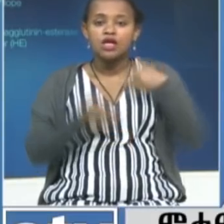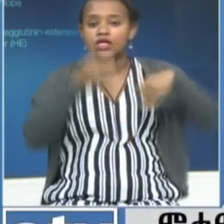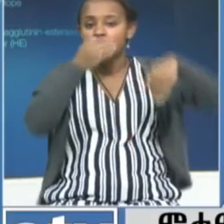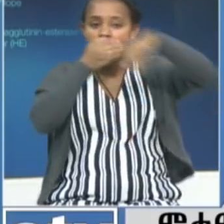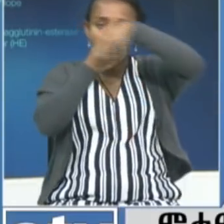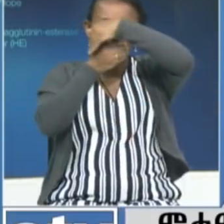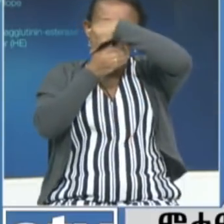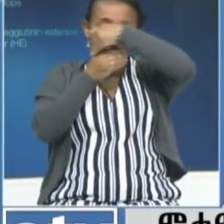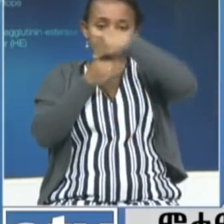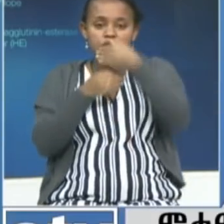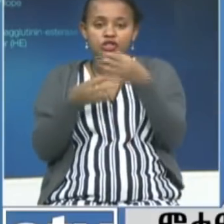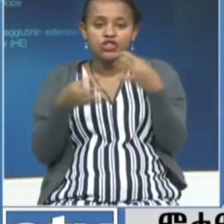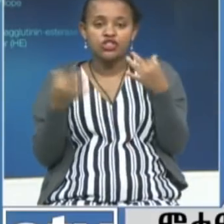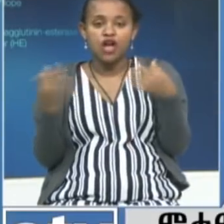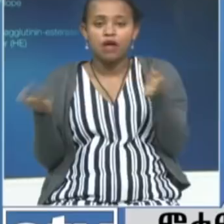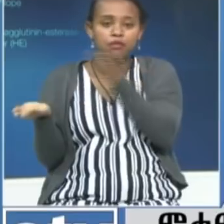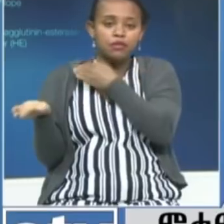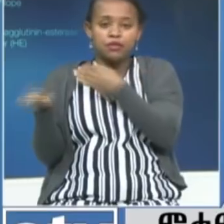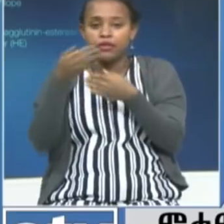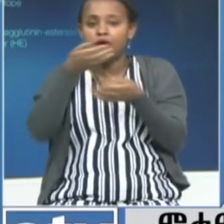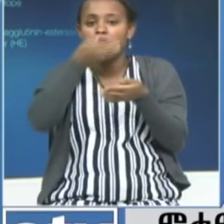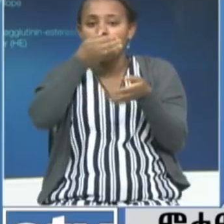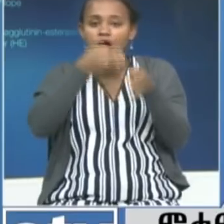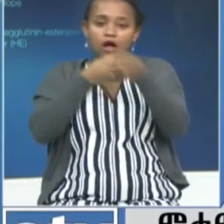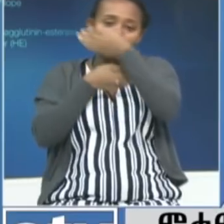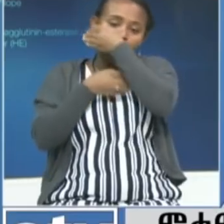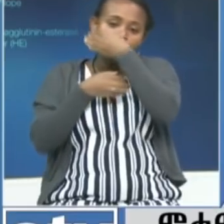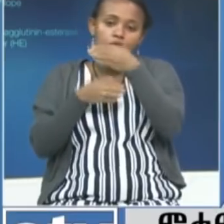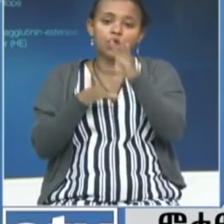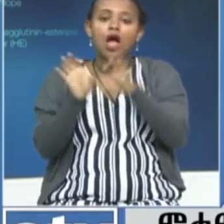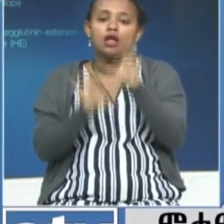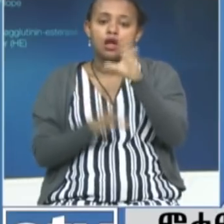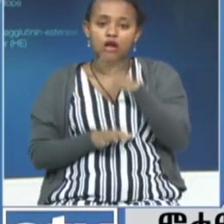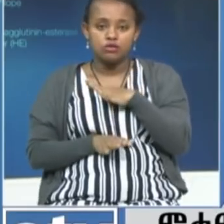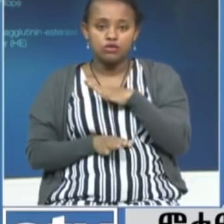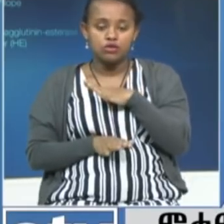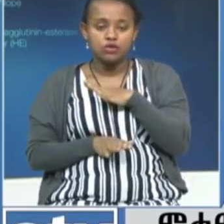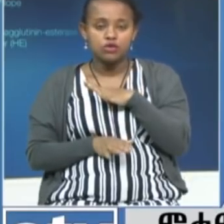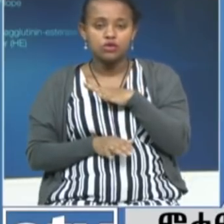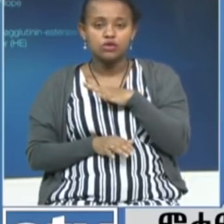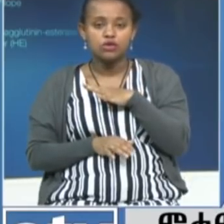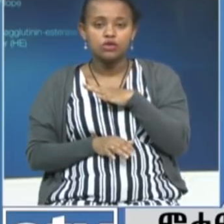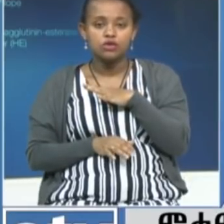ሻርፕ አይነት ነገር ሰዎች ያደርጋሉ ይህንን